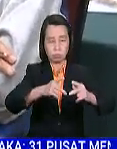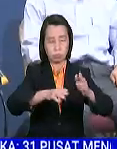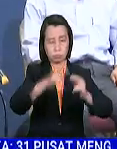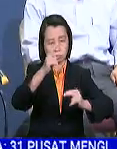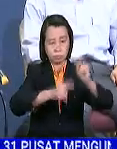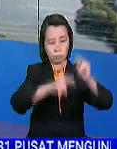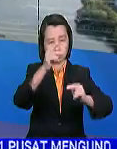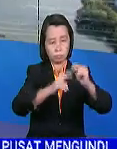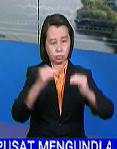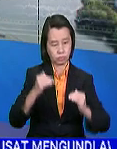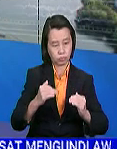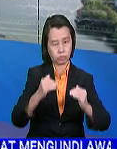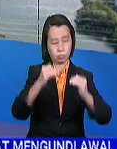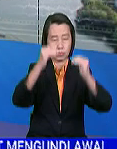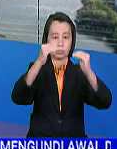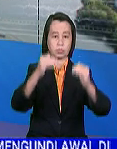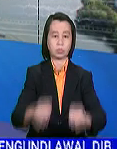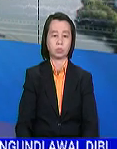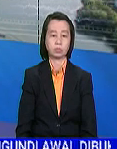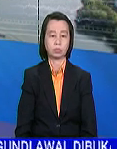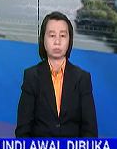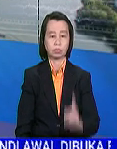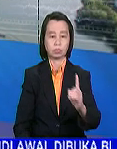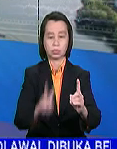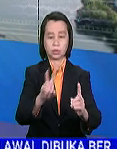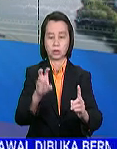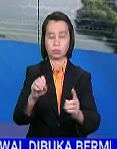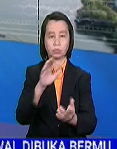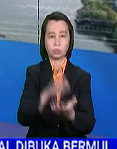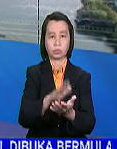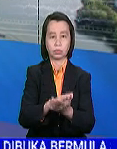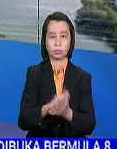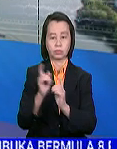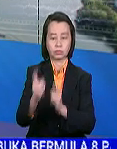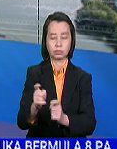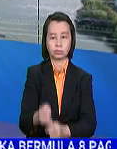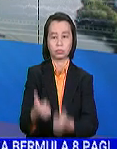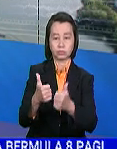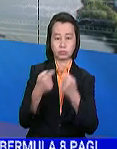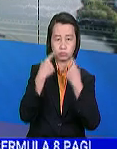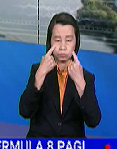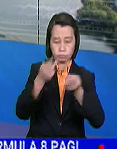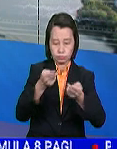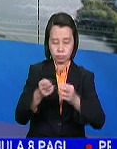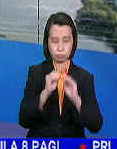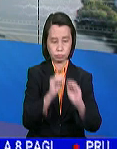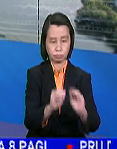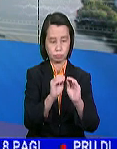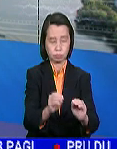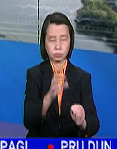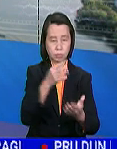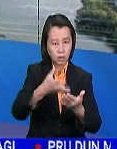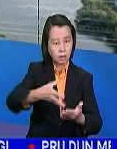yang seimbang sebanyak 120 sekolah menerima Anugerah kecemerlangan pengurusan pengajaran